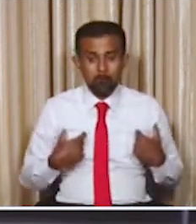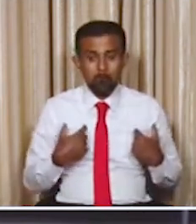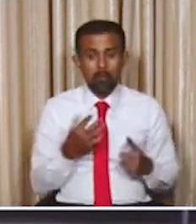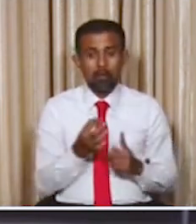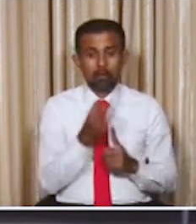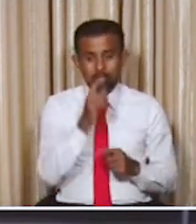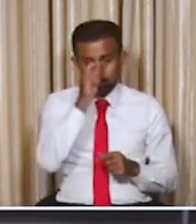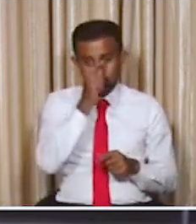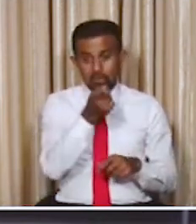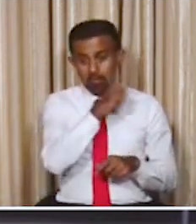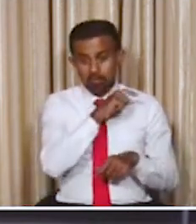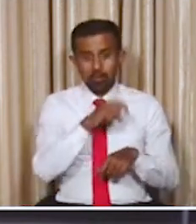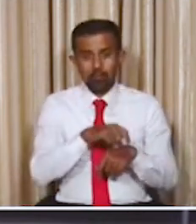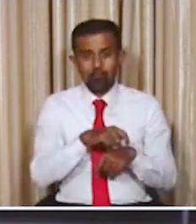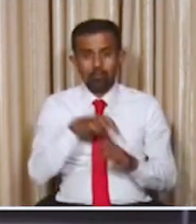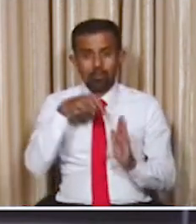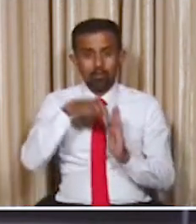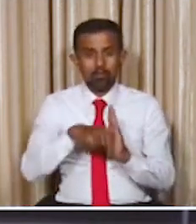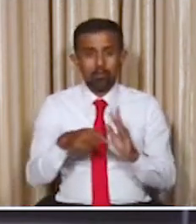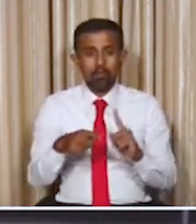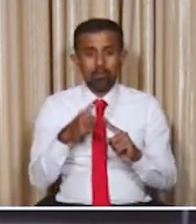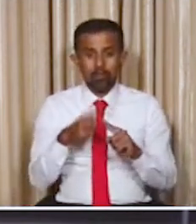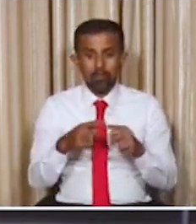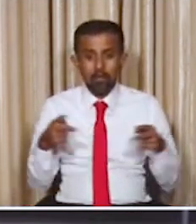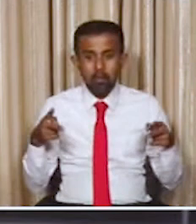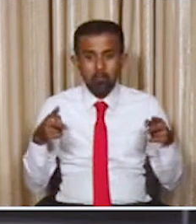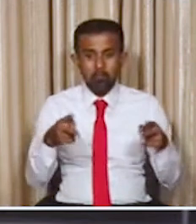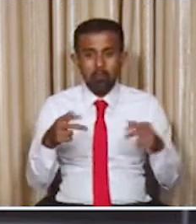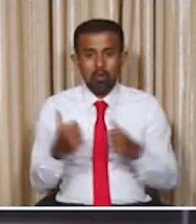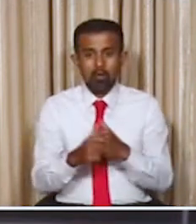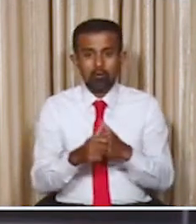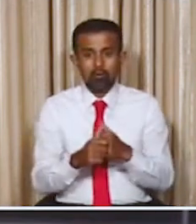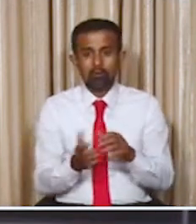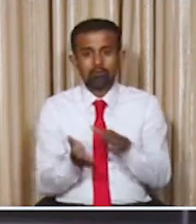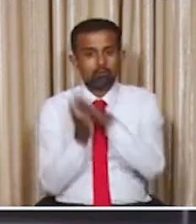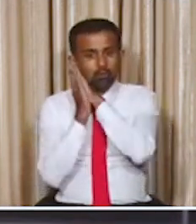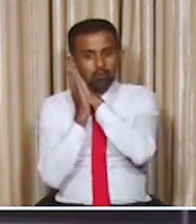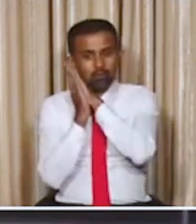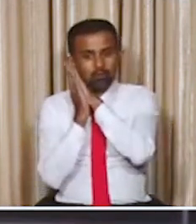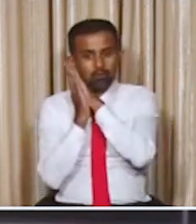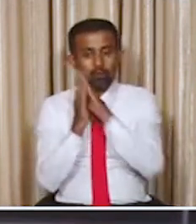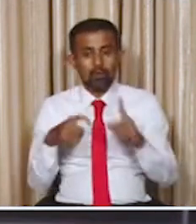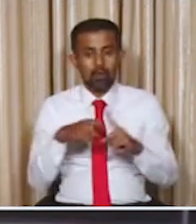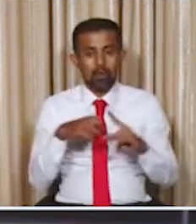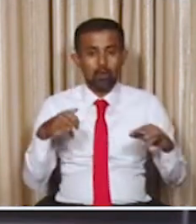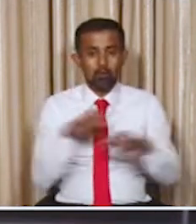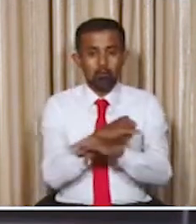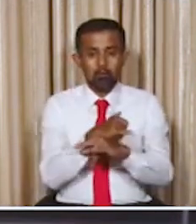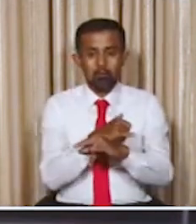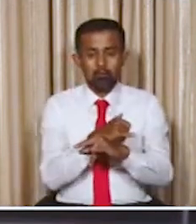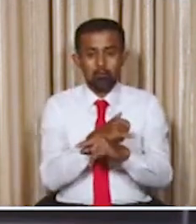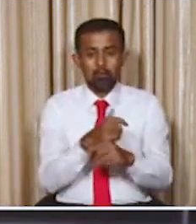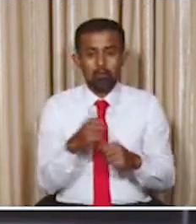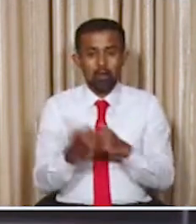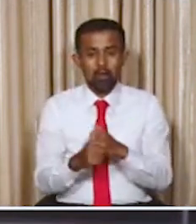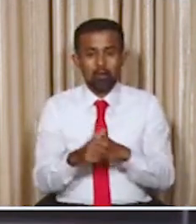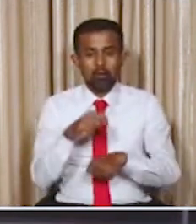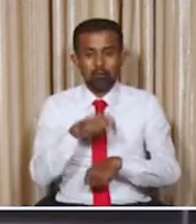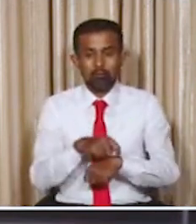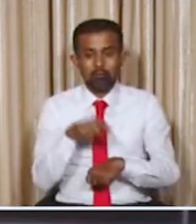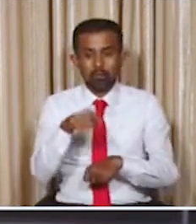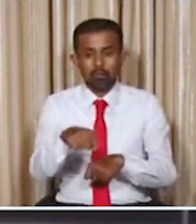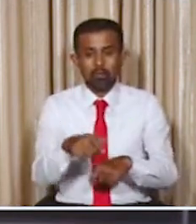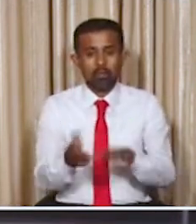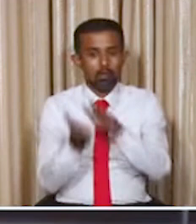ජනාධිතුමා කාලේ අර දක්ෂින අධිවේගී මාර්ගය හදනකොට නිදාගත්තා. කටුනායක අධිවේගී මාර්ගය හදන්න හදනකොට ඒක